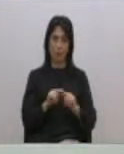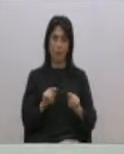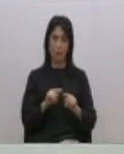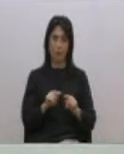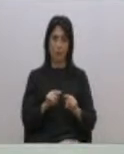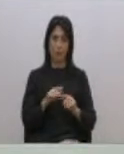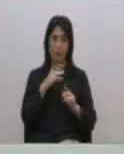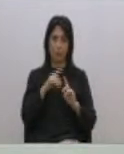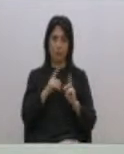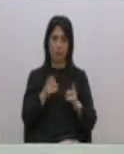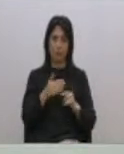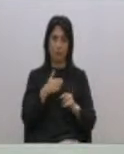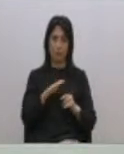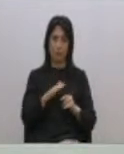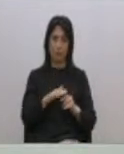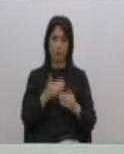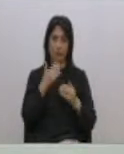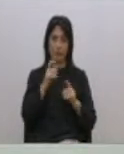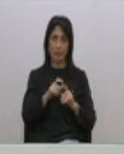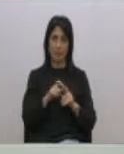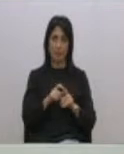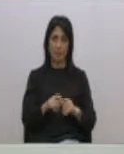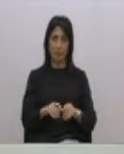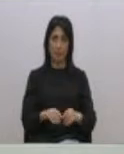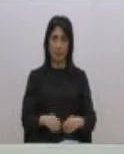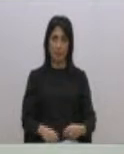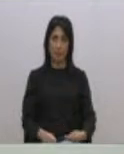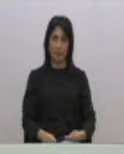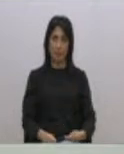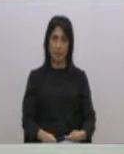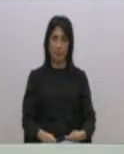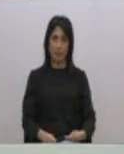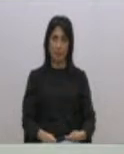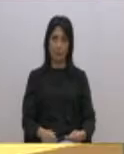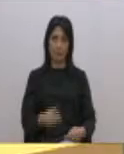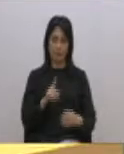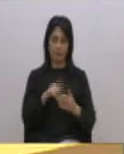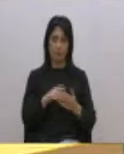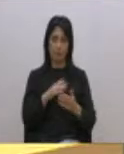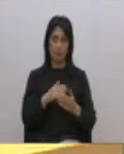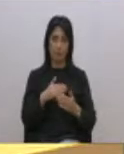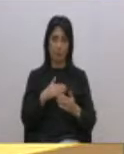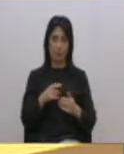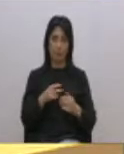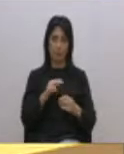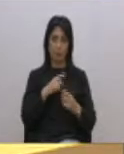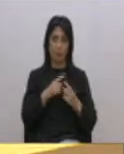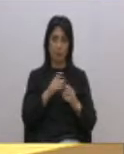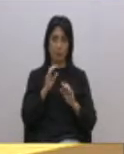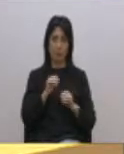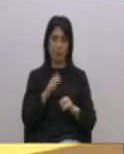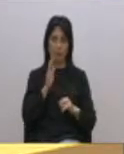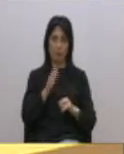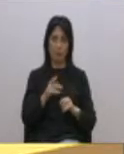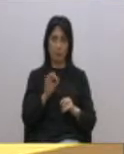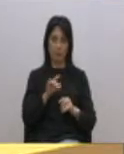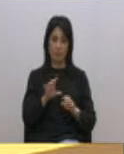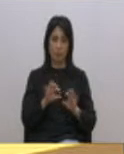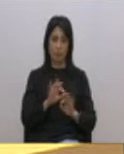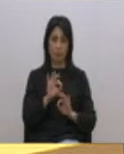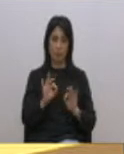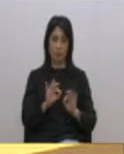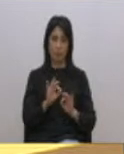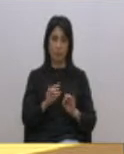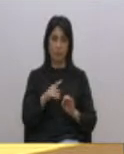ოპოზიციას უმრავლესობას არ სურს, დასკვნით სიტყვა თუ სურთ? Მე დარწმუნებული ვარ, რომ ჩვენი კოლეგების მხარდაჭერა იქნება აღნიშნულ კანონ